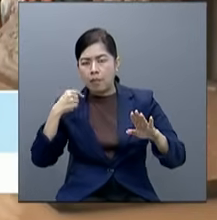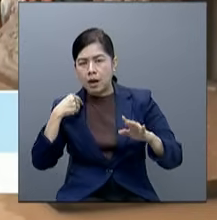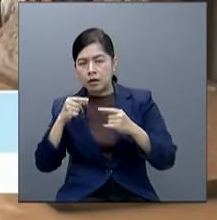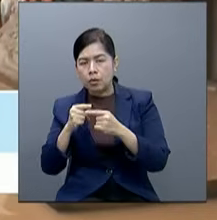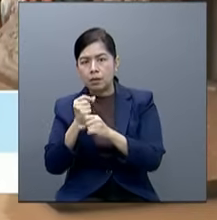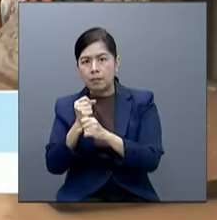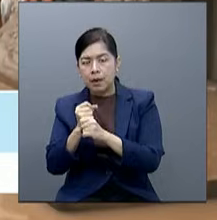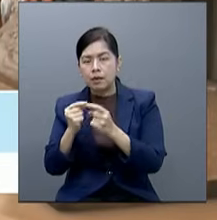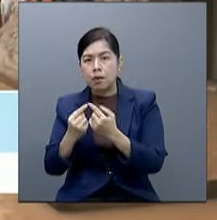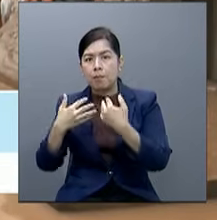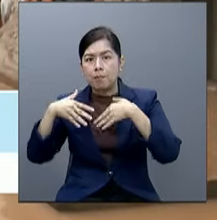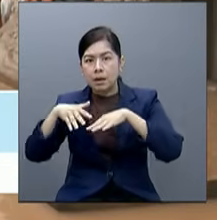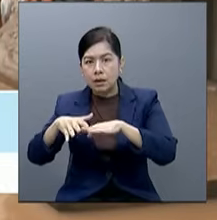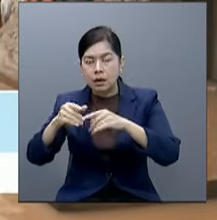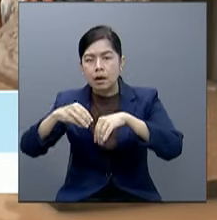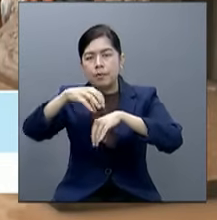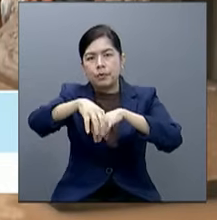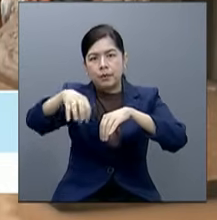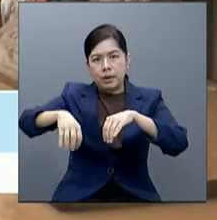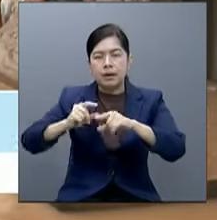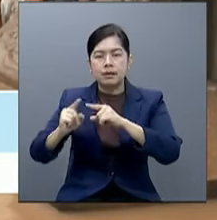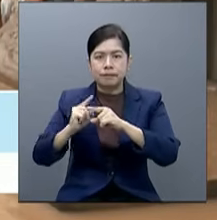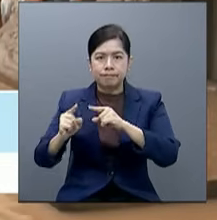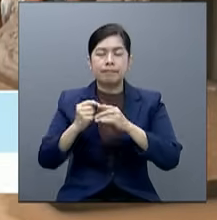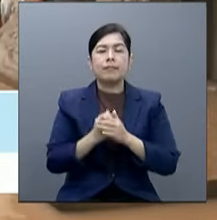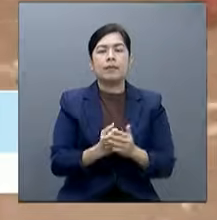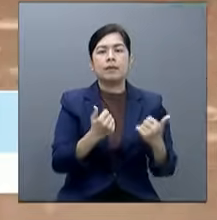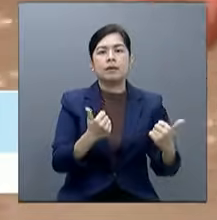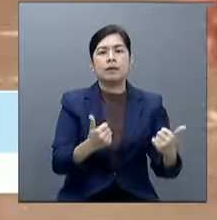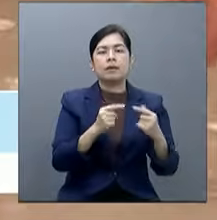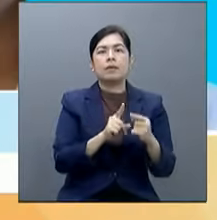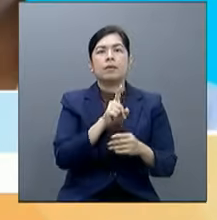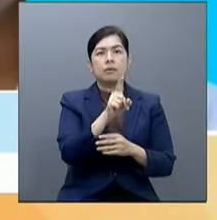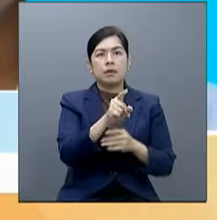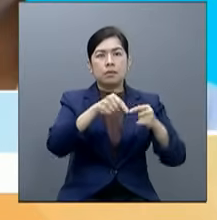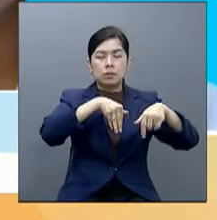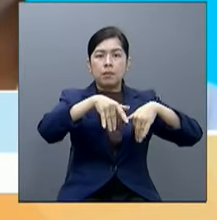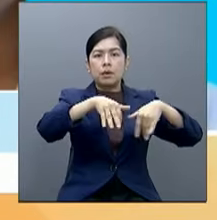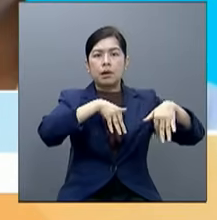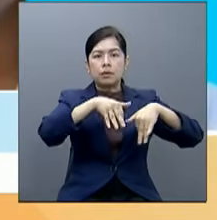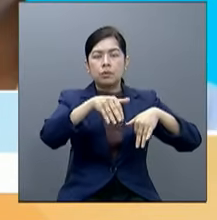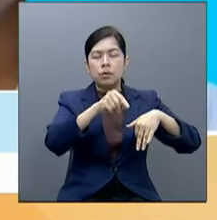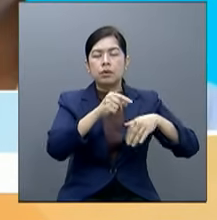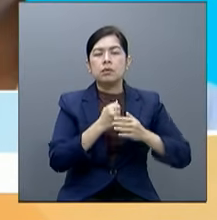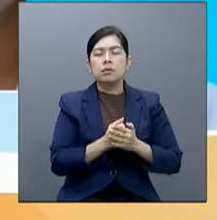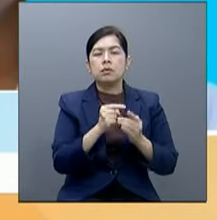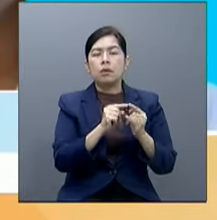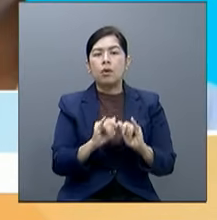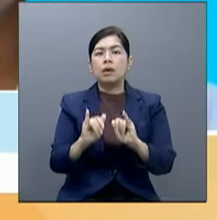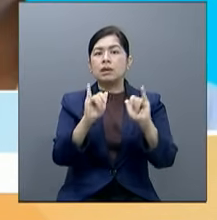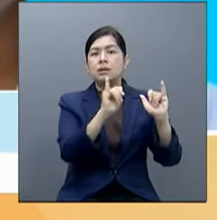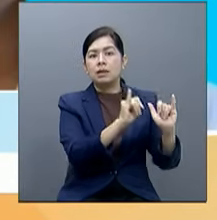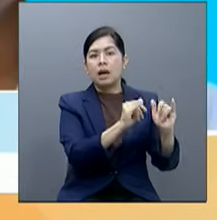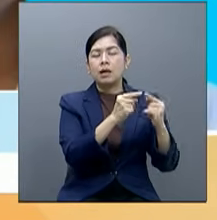หน่วยงานอื่นๆที่จะเข้ามาช่วยเหลือครับ ค่ะตอนนี้ชาวบ้านเองเนี่ยขึ้นไปอยู่บนที่สูงกันทุกครัวเรือนแล้วใช่ไหมคะ